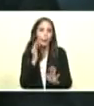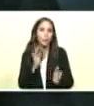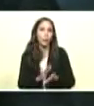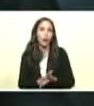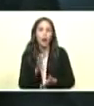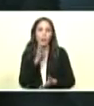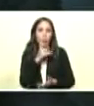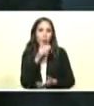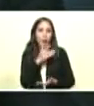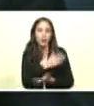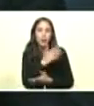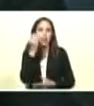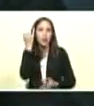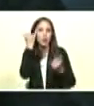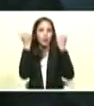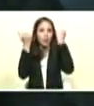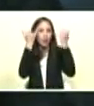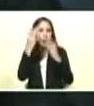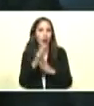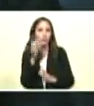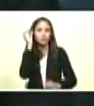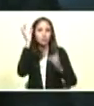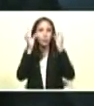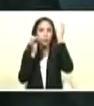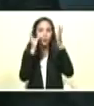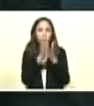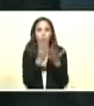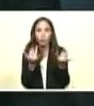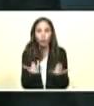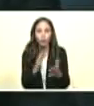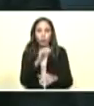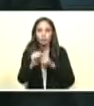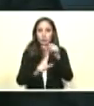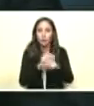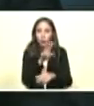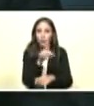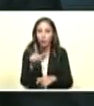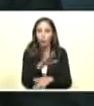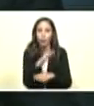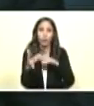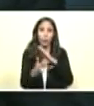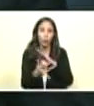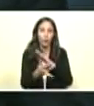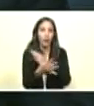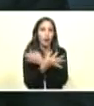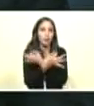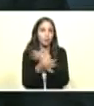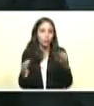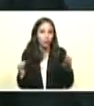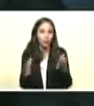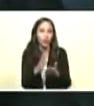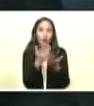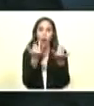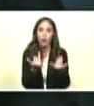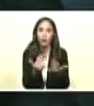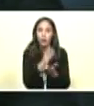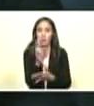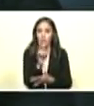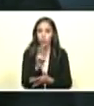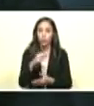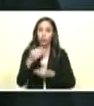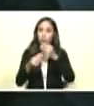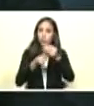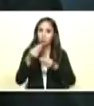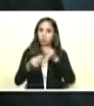plataforma innovadora tecnológica actual. И большую инфраструктуру. y infraestructura grande.